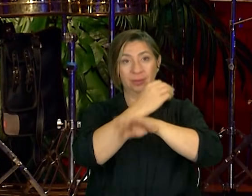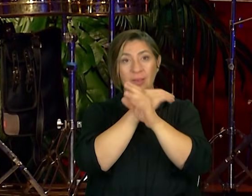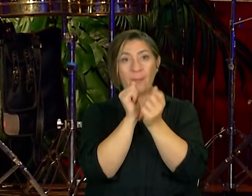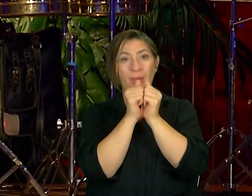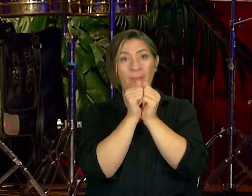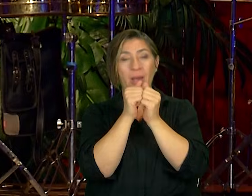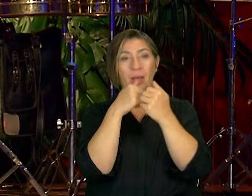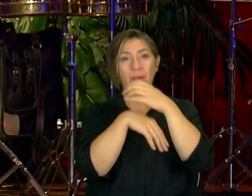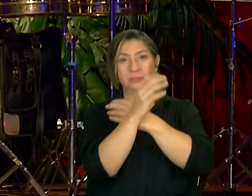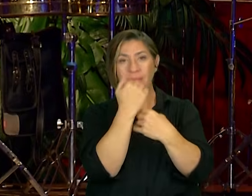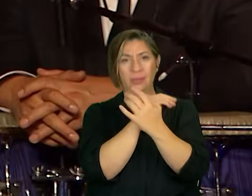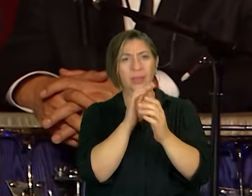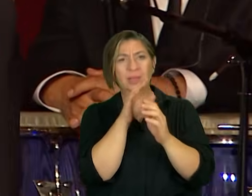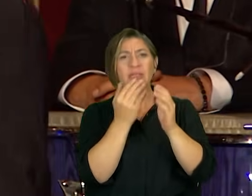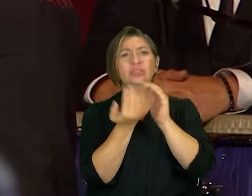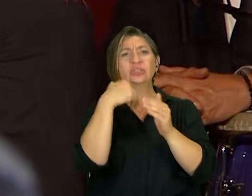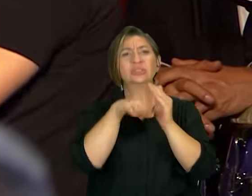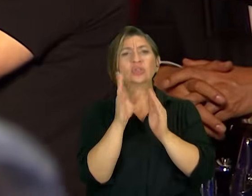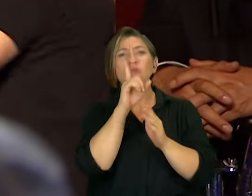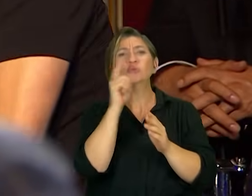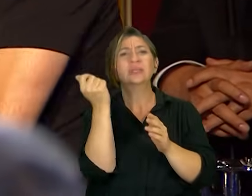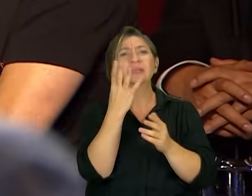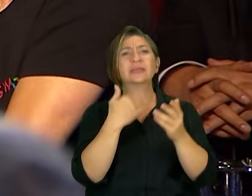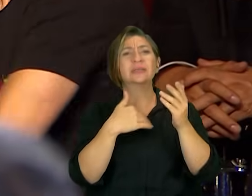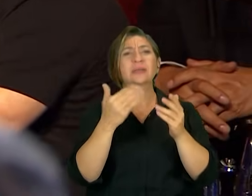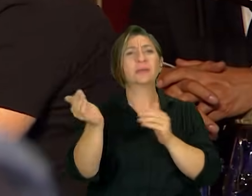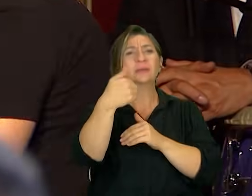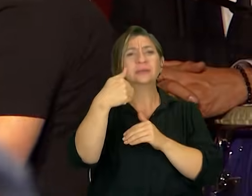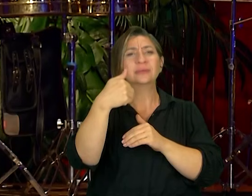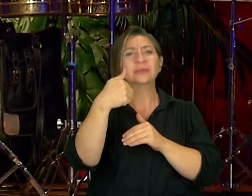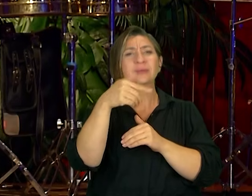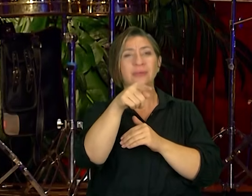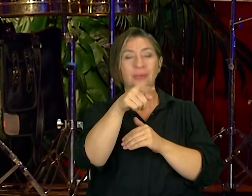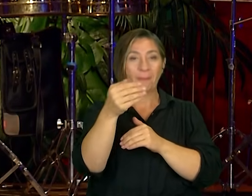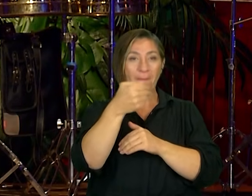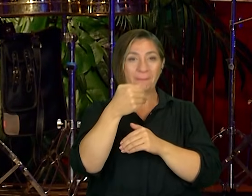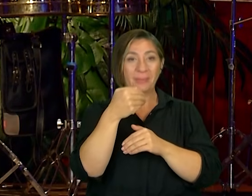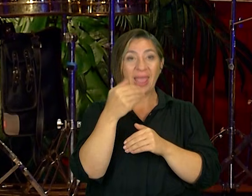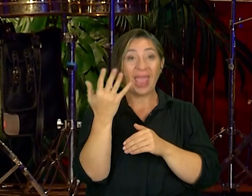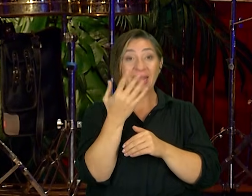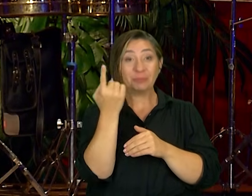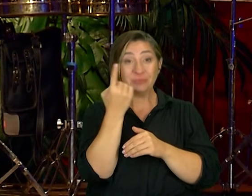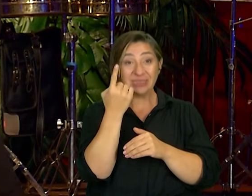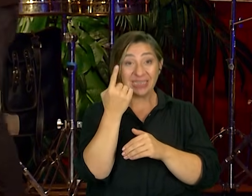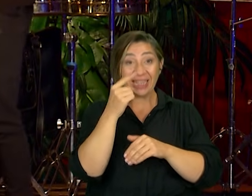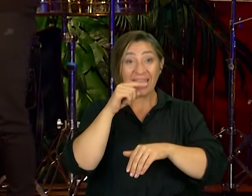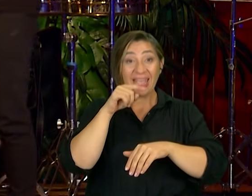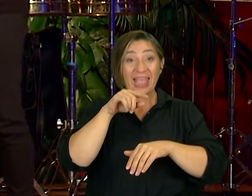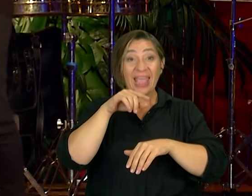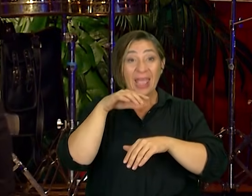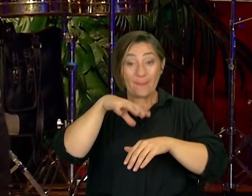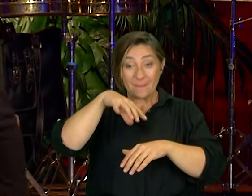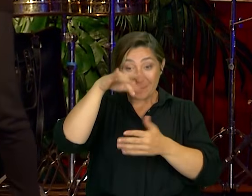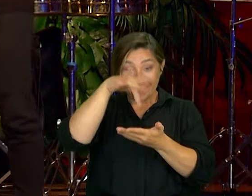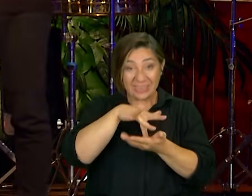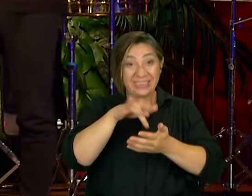hareket halinde kalıyor Okan Bey böyle. İçeri dışarı yüzlerce kere kollar girip çıkıyor. Eğer mesela herhangi bir şekilde merkezini